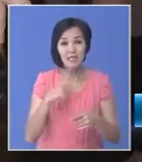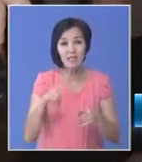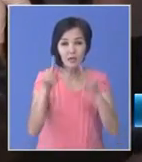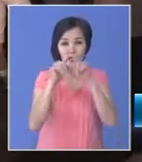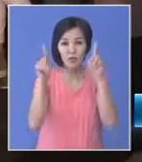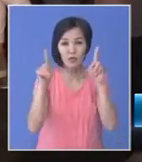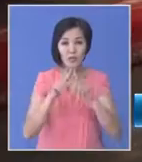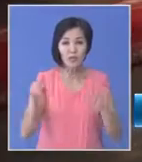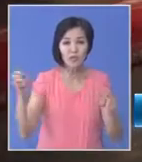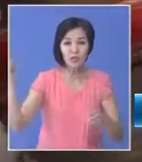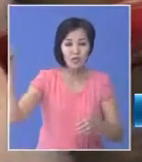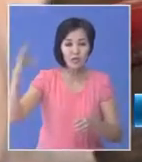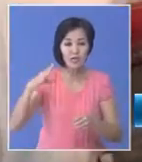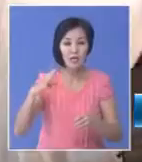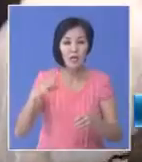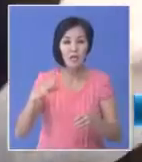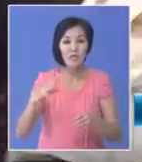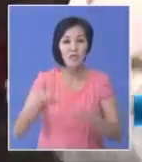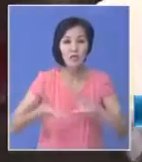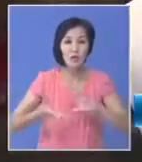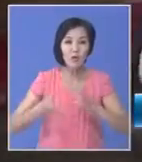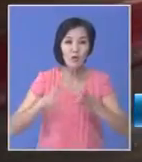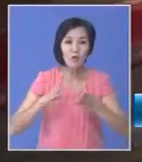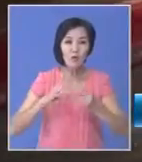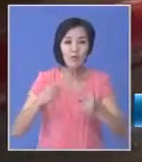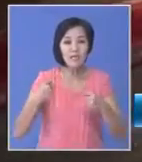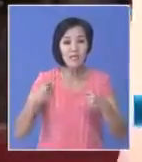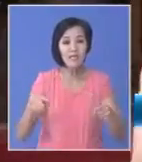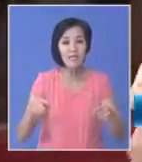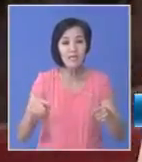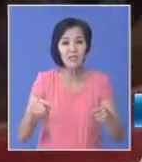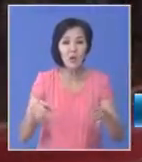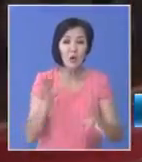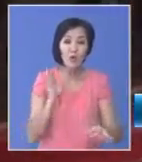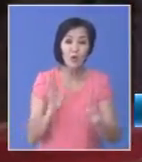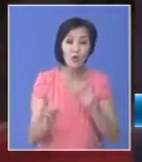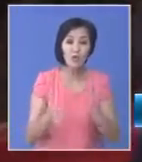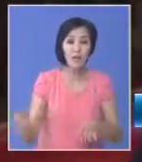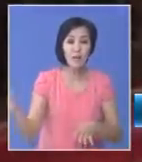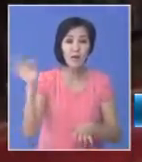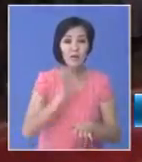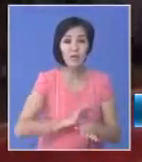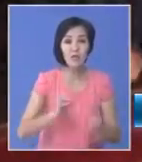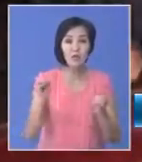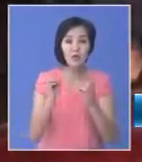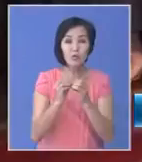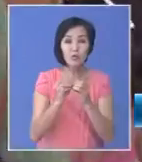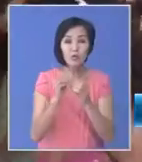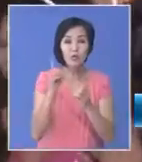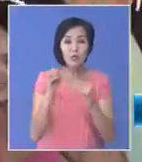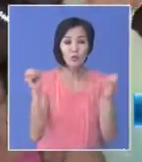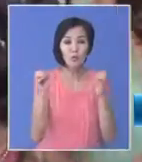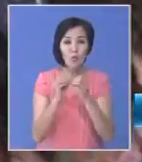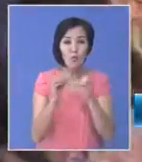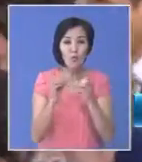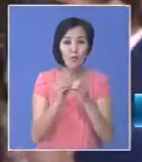жылдағыдай жап-жарық. ОБТ қорытындысы ұжымда өзгелерден даралап тұр. Орташа бал көрсеткіші 110. Түлектердің жетістігі